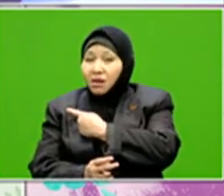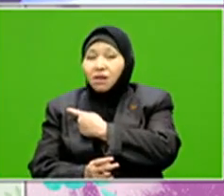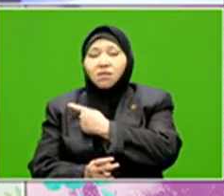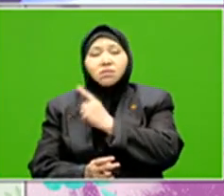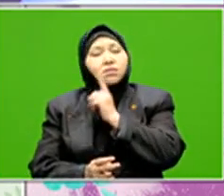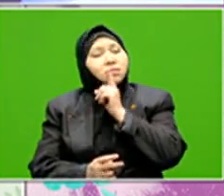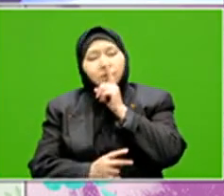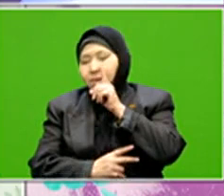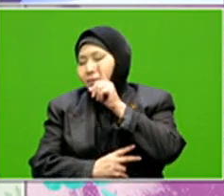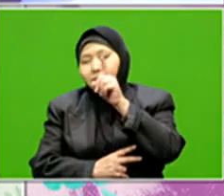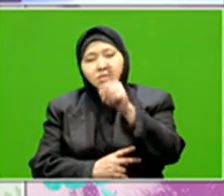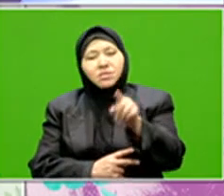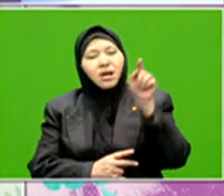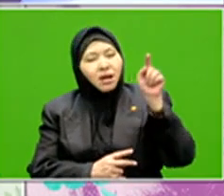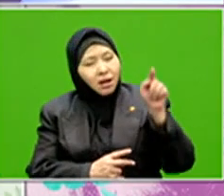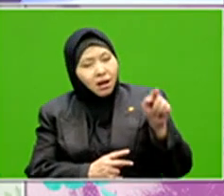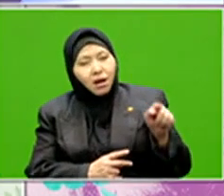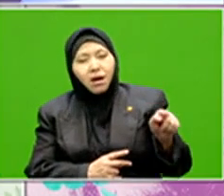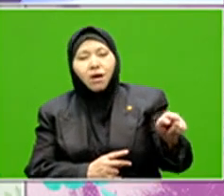أو أن